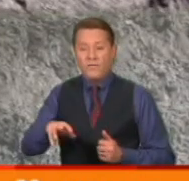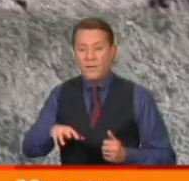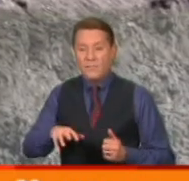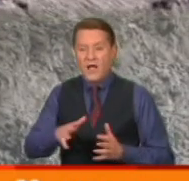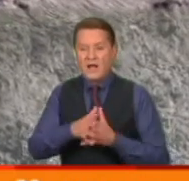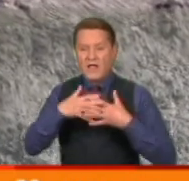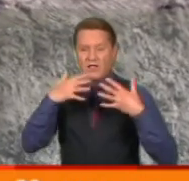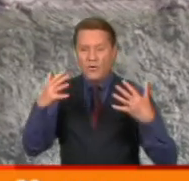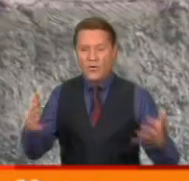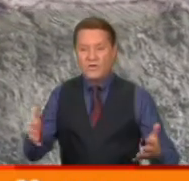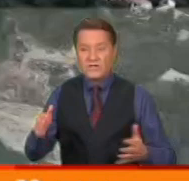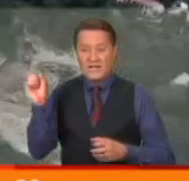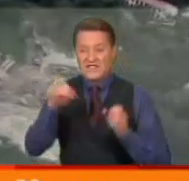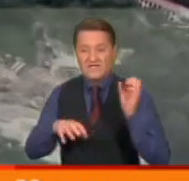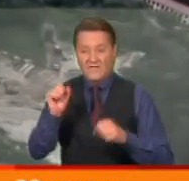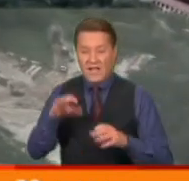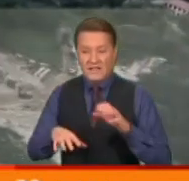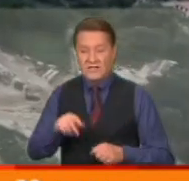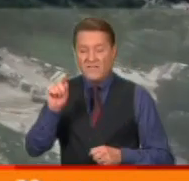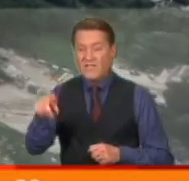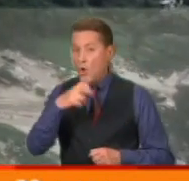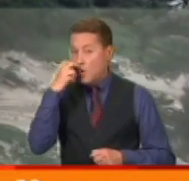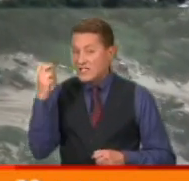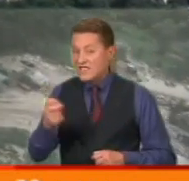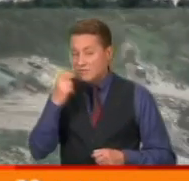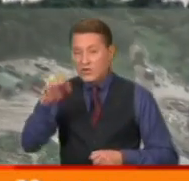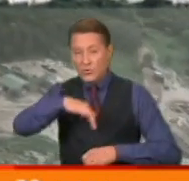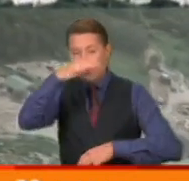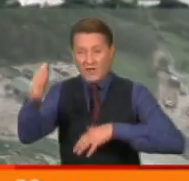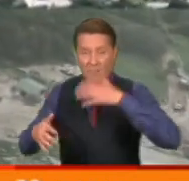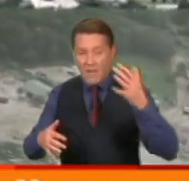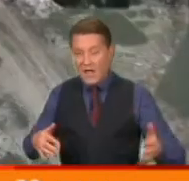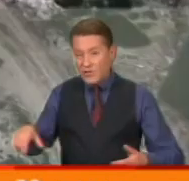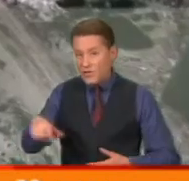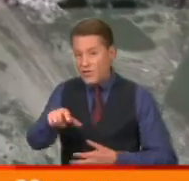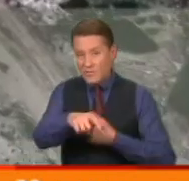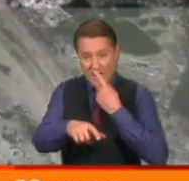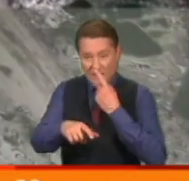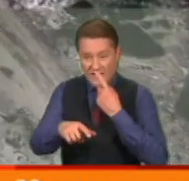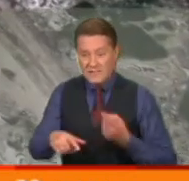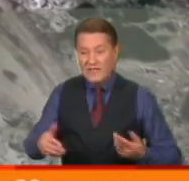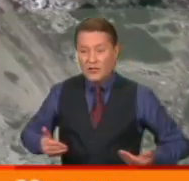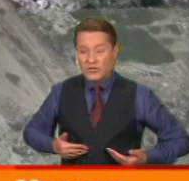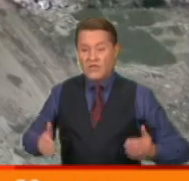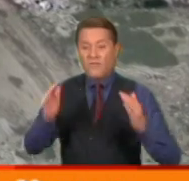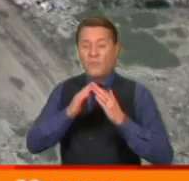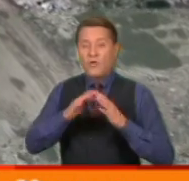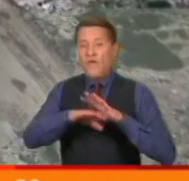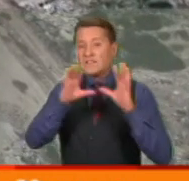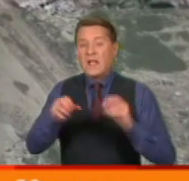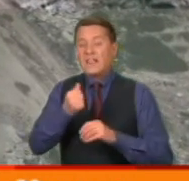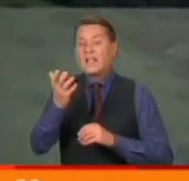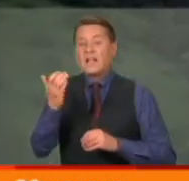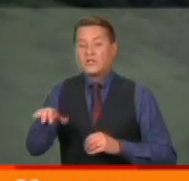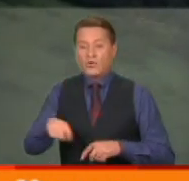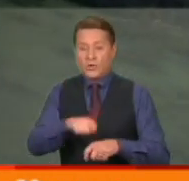простяглося грандіозне стихійне звалище. Від його смердючих пагорбів до Дніпра немає кілометра, а до житлових будинків – узагалі